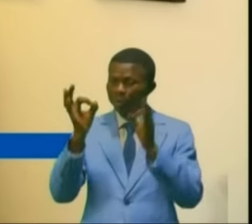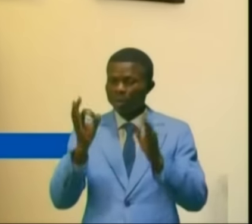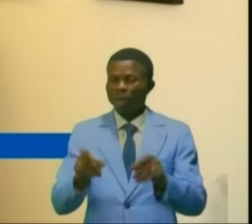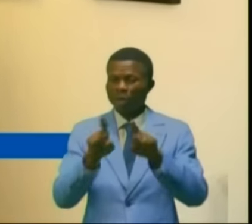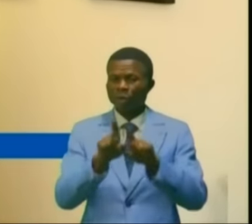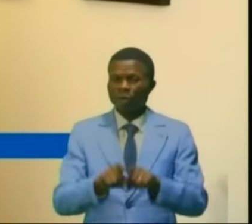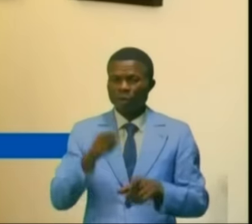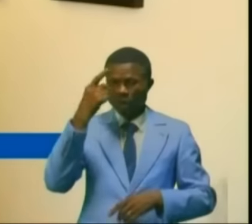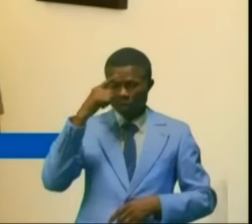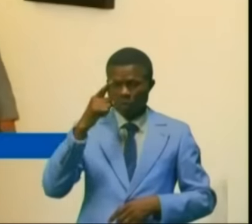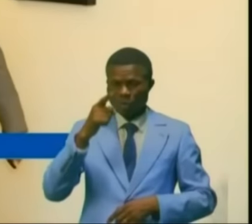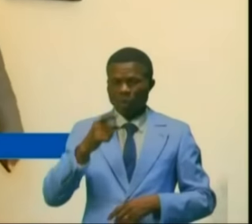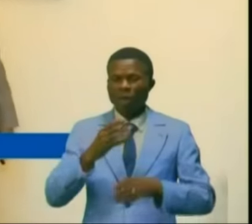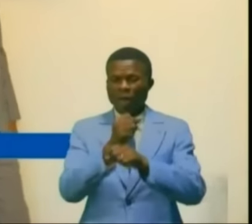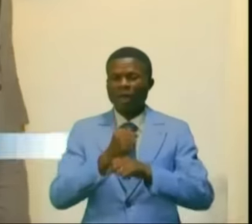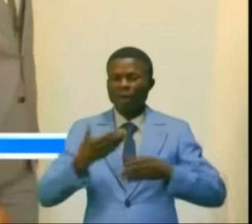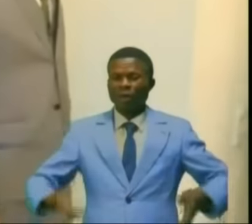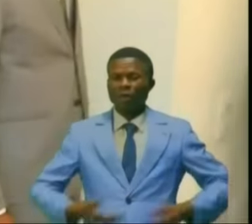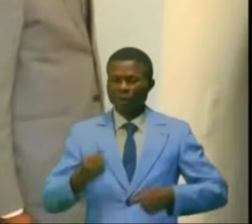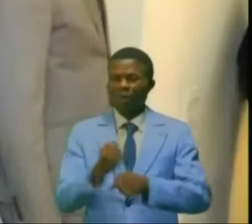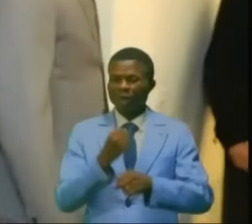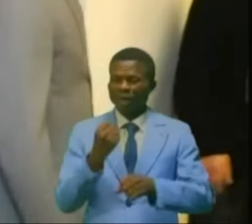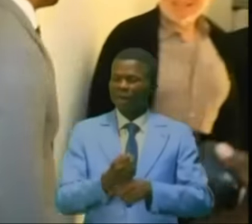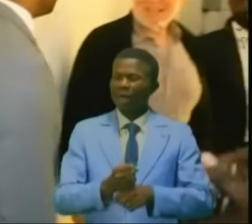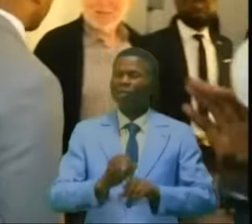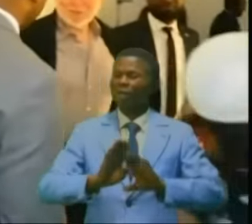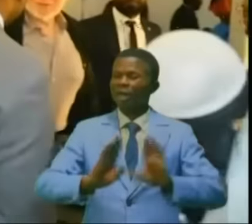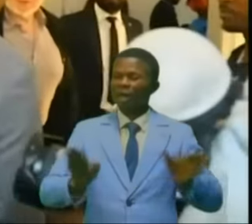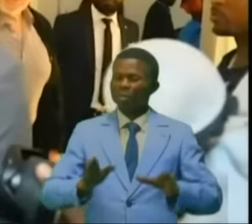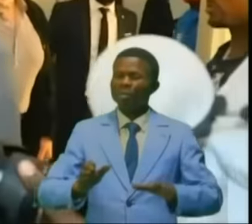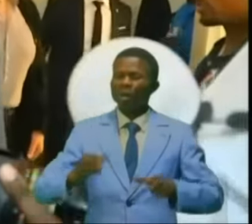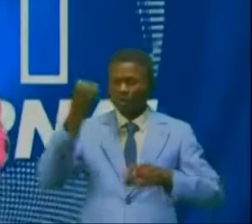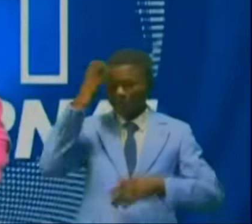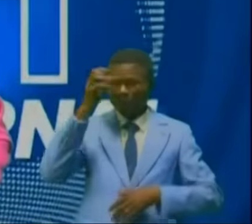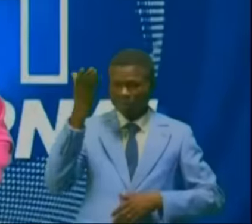aussi jouir des services administratifs.